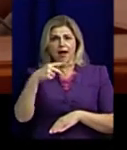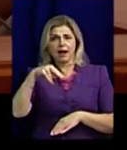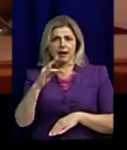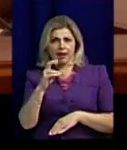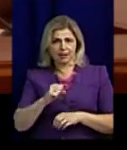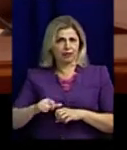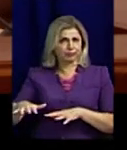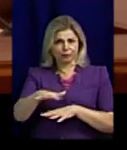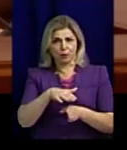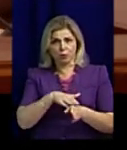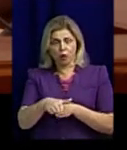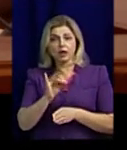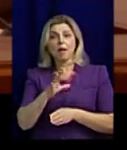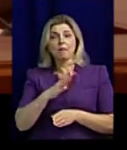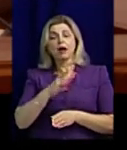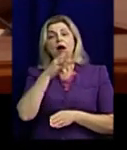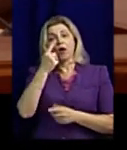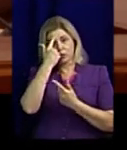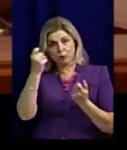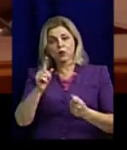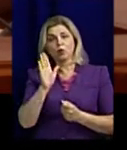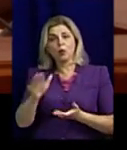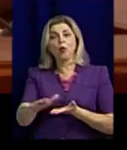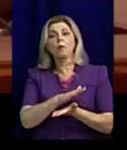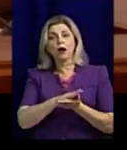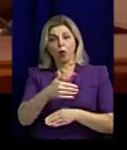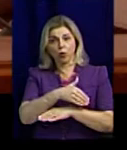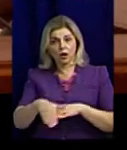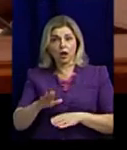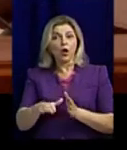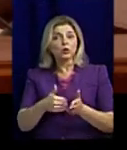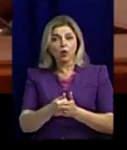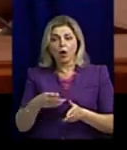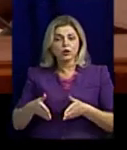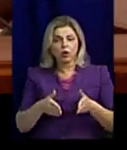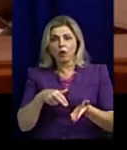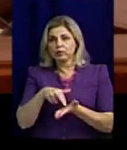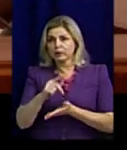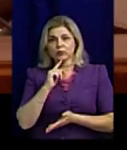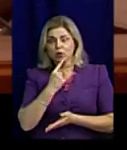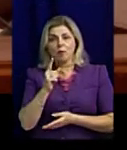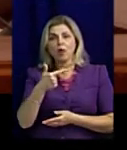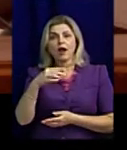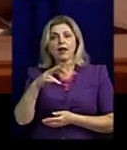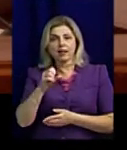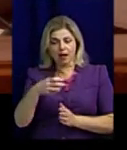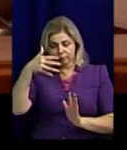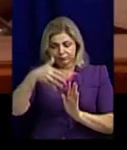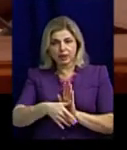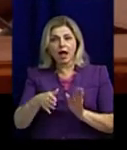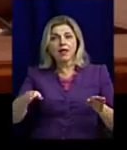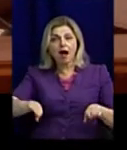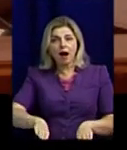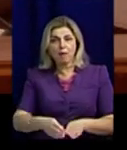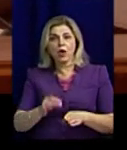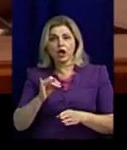настанням тепла привезти до ладу вулицю. Але наразі по дорозі не пройти, не проїхати. Через те, що глина просіла в дренажну яму,